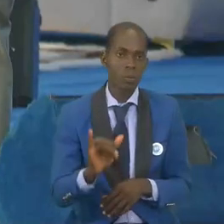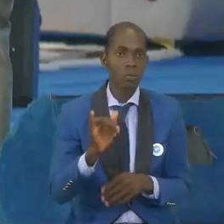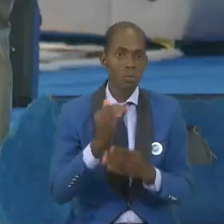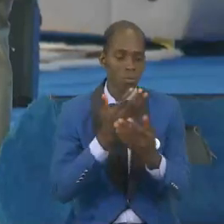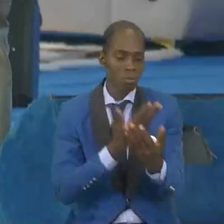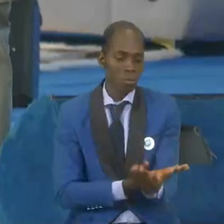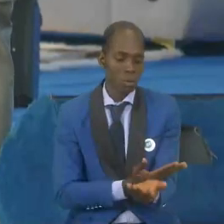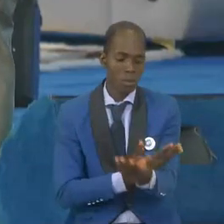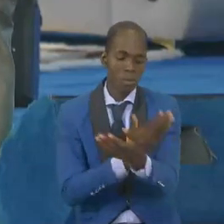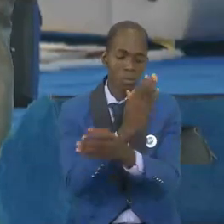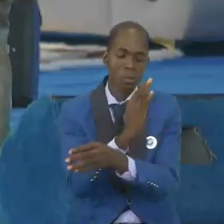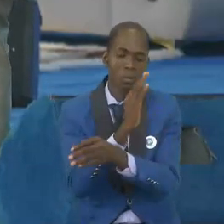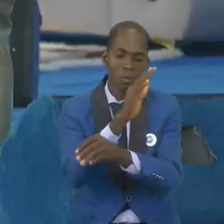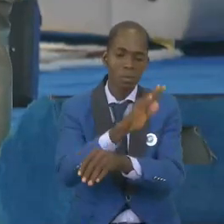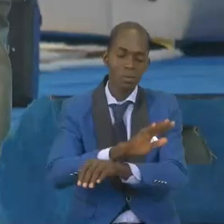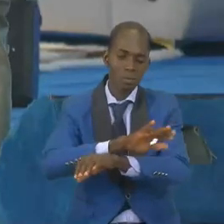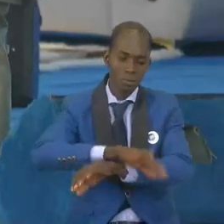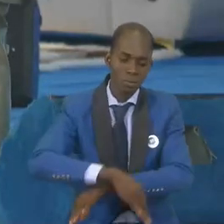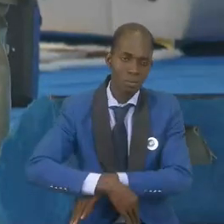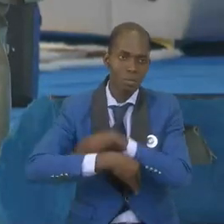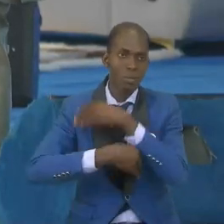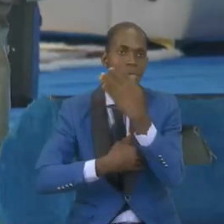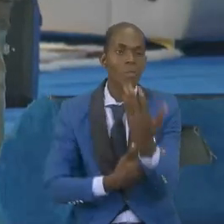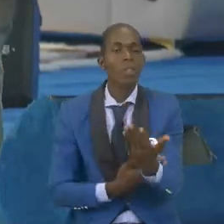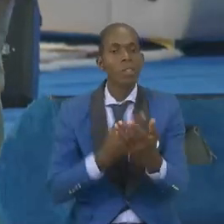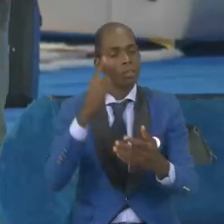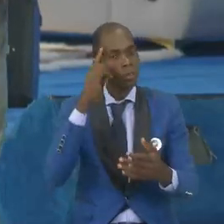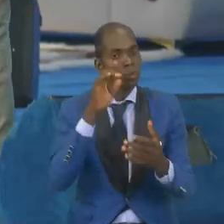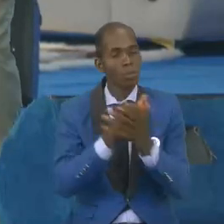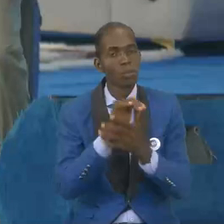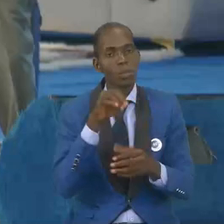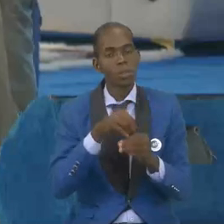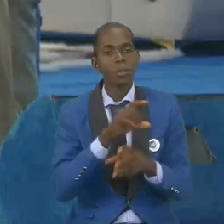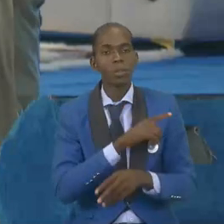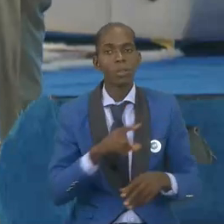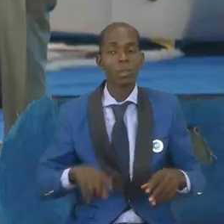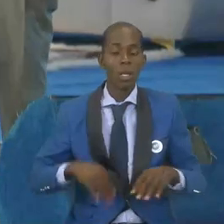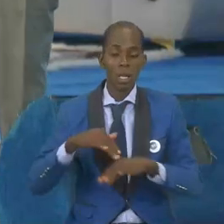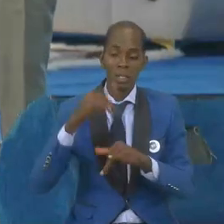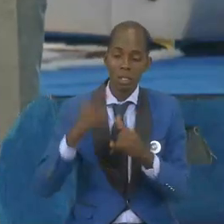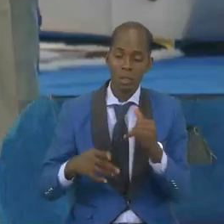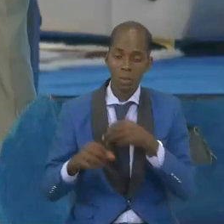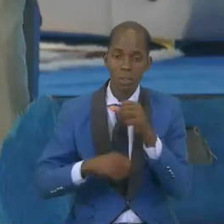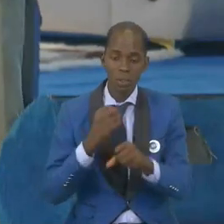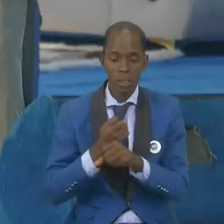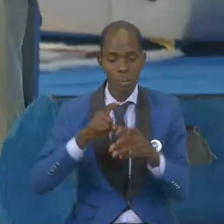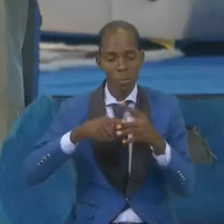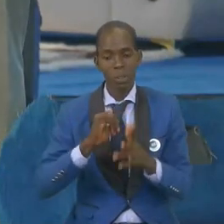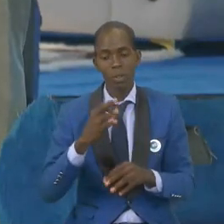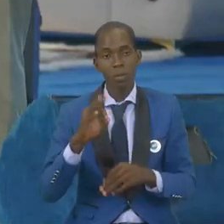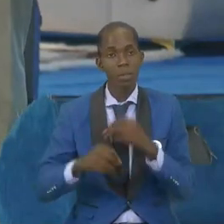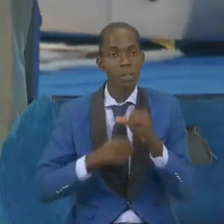en l'Éternel à perpétuité, matin, après-midi et soir, confiez-vous en l'Éternel, à